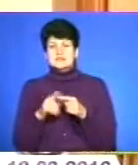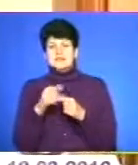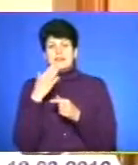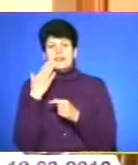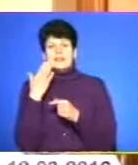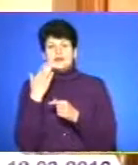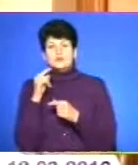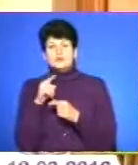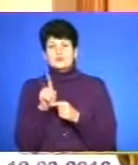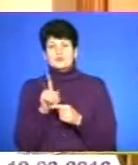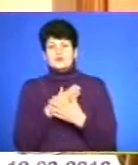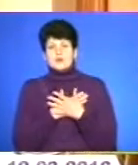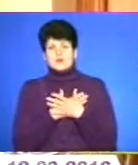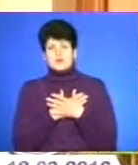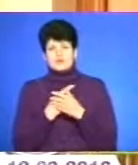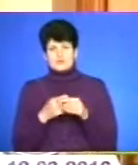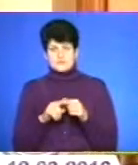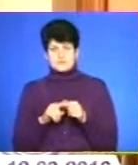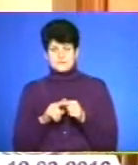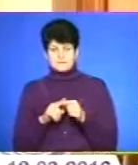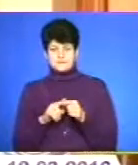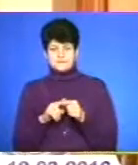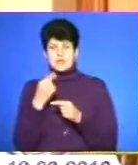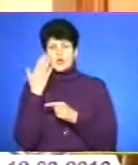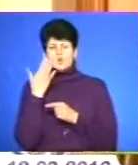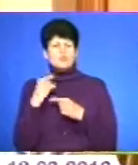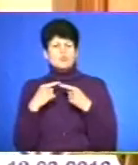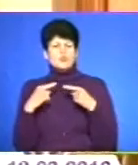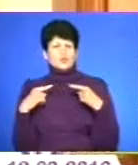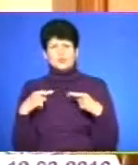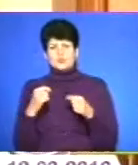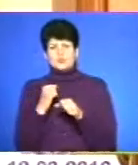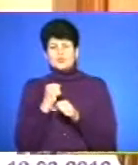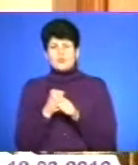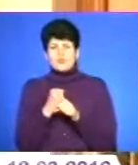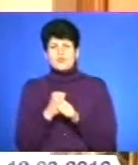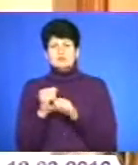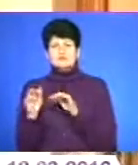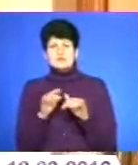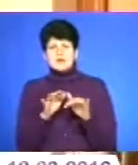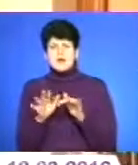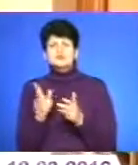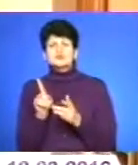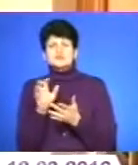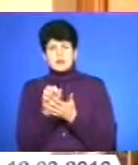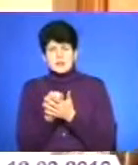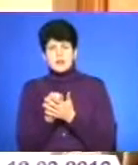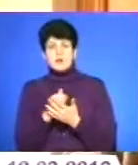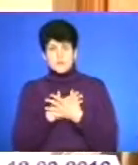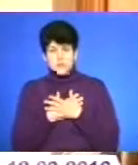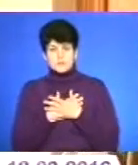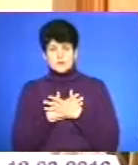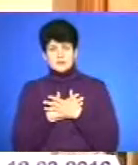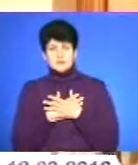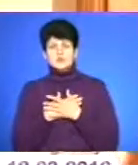легко, тому що я полюбив це. От і все. Коли ви будь-яку роботу, будь-яку діяльність, якою займаєтесь, саме полюбите,